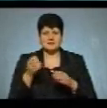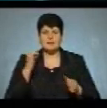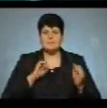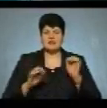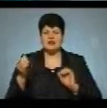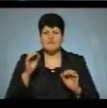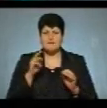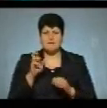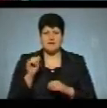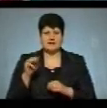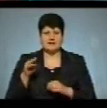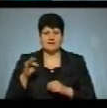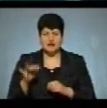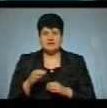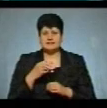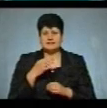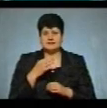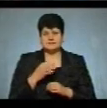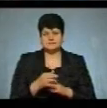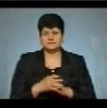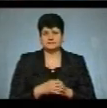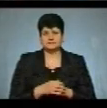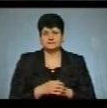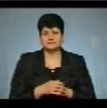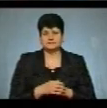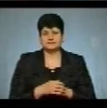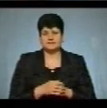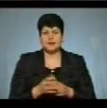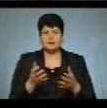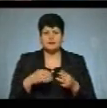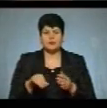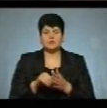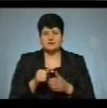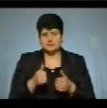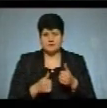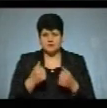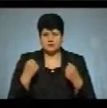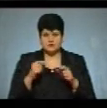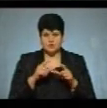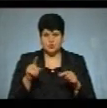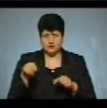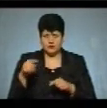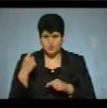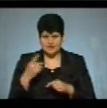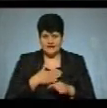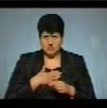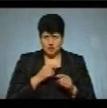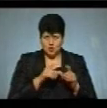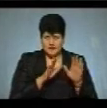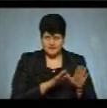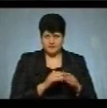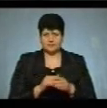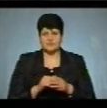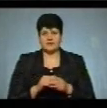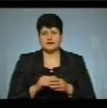директора спортивної школи номер 1 Володимир Газелишин. Беруть участь в змаганнях спортивна школа номер 1, це наша школа,